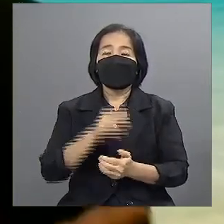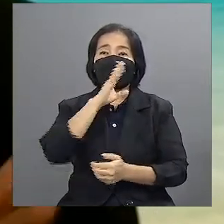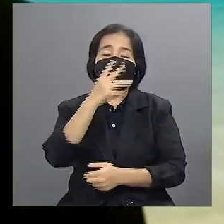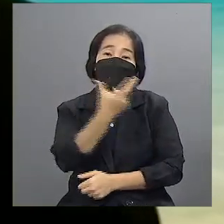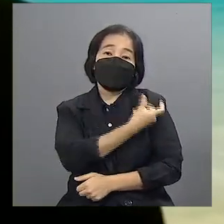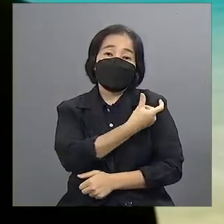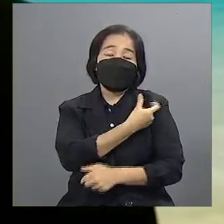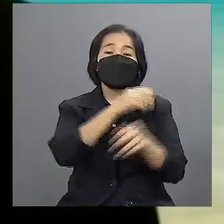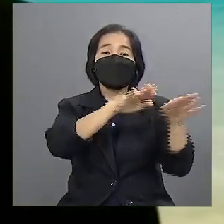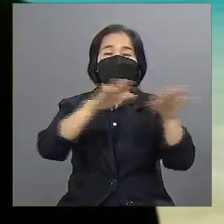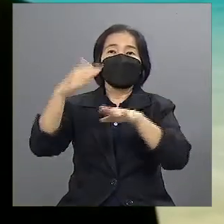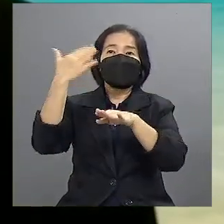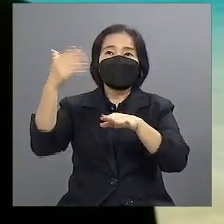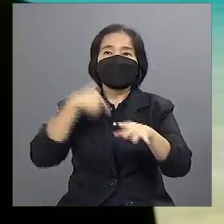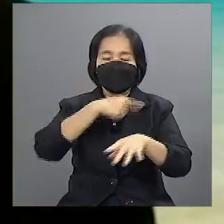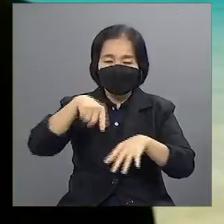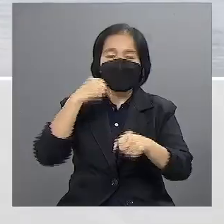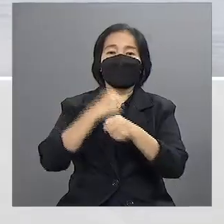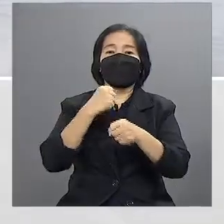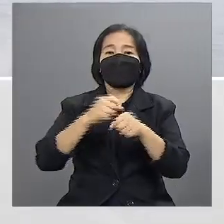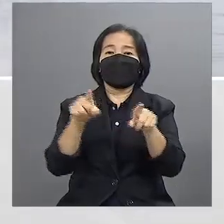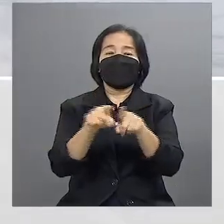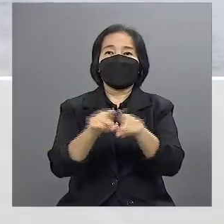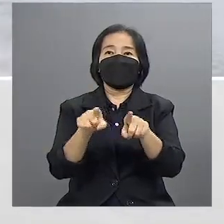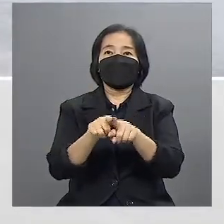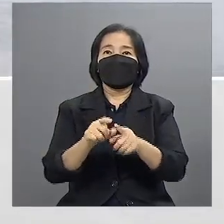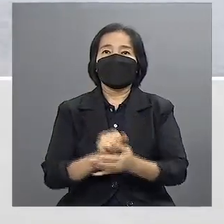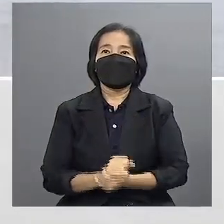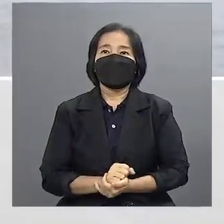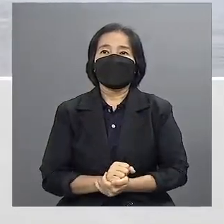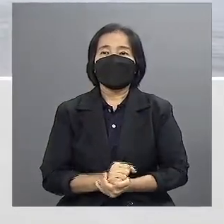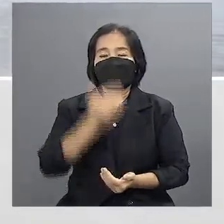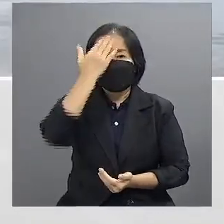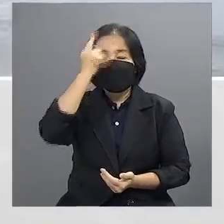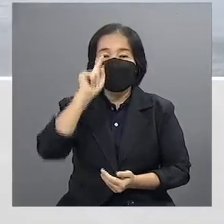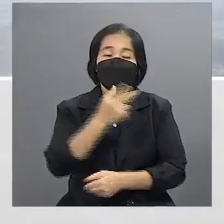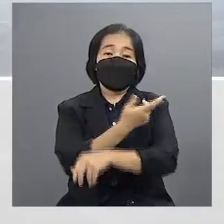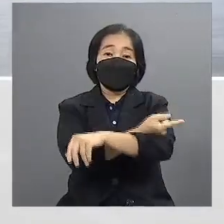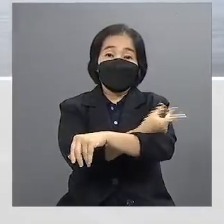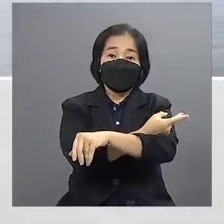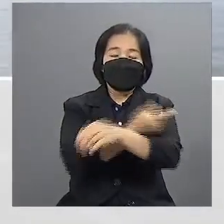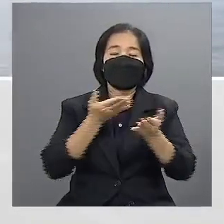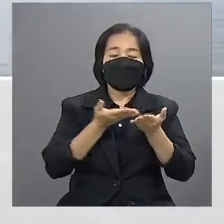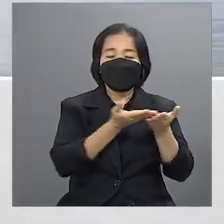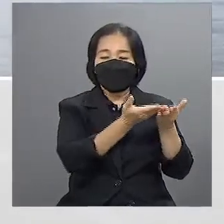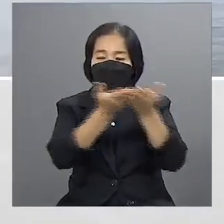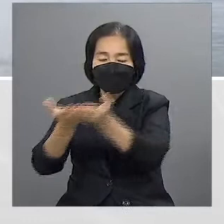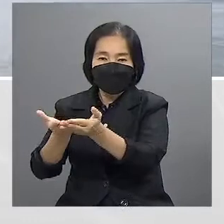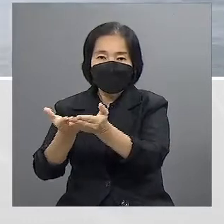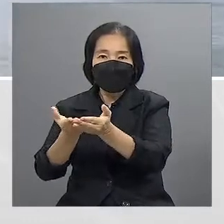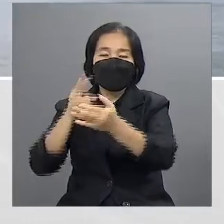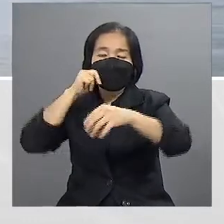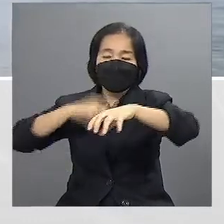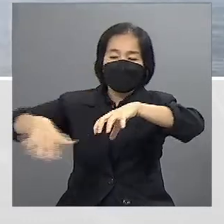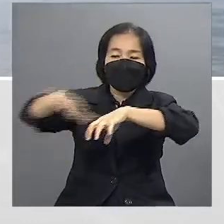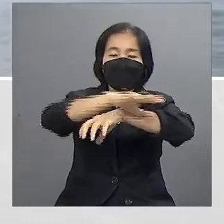จะทำตนทรลตาพลดไปนะครัม plank ถ้ามันเกิดแลเชื่อว่าแนบอรกมันตบโทย